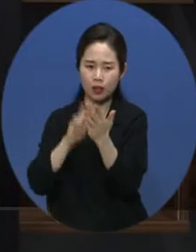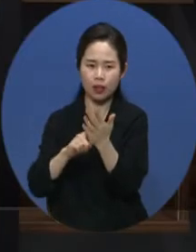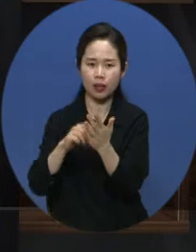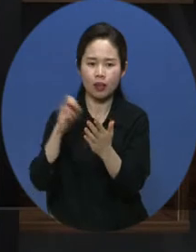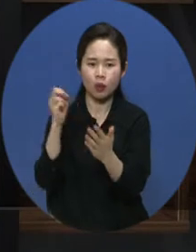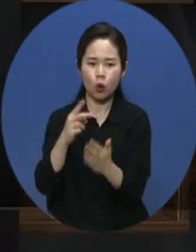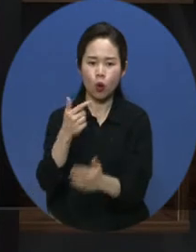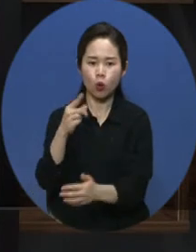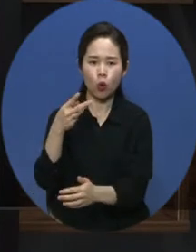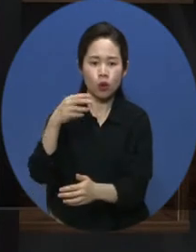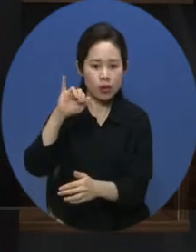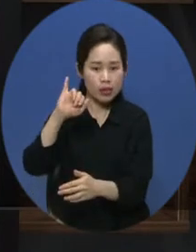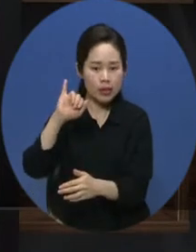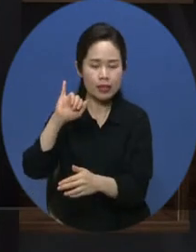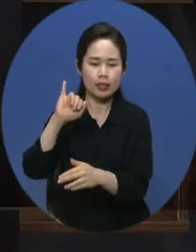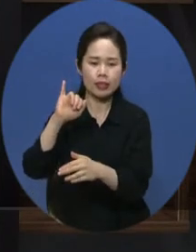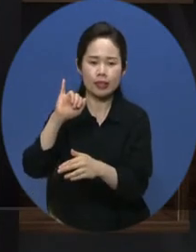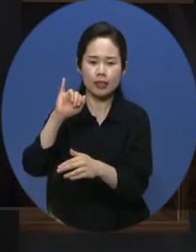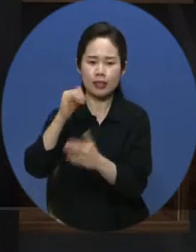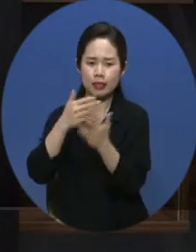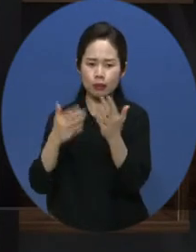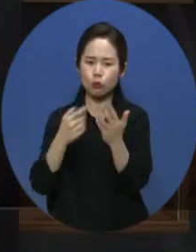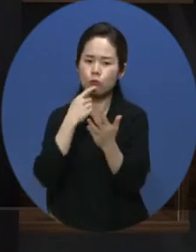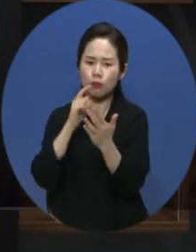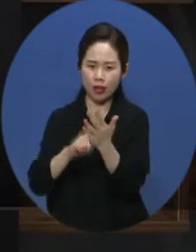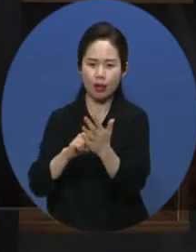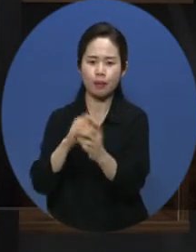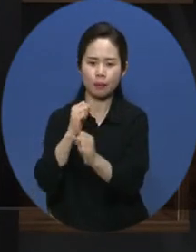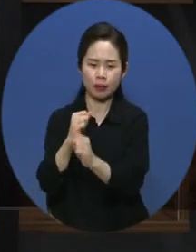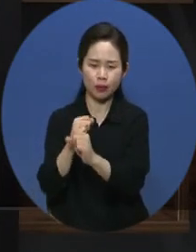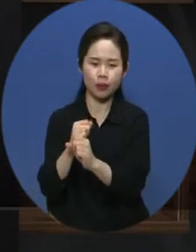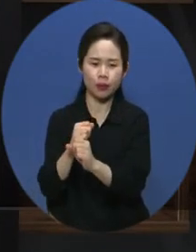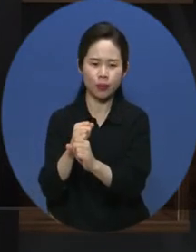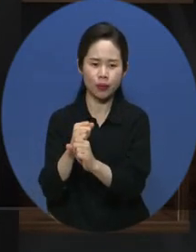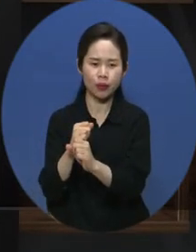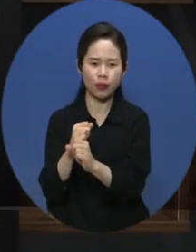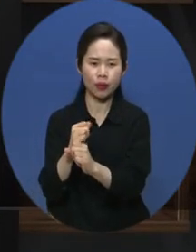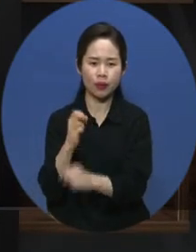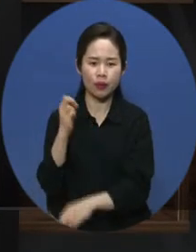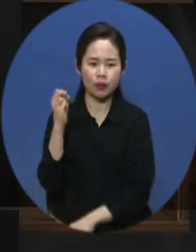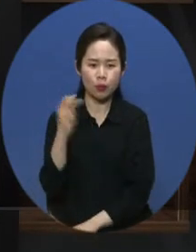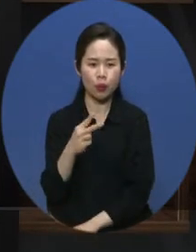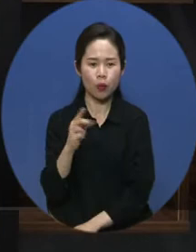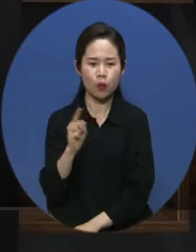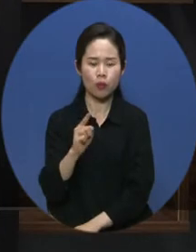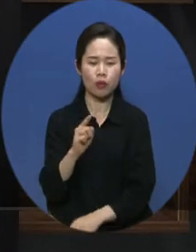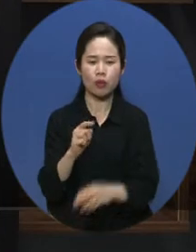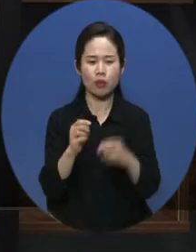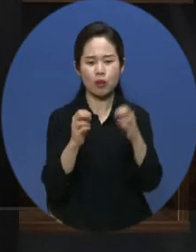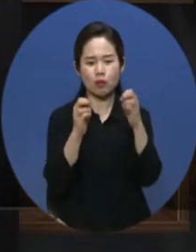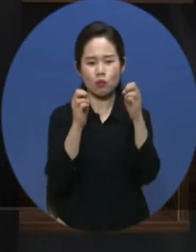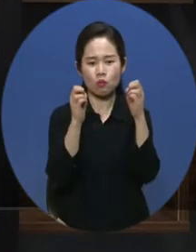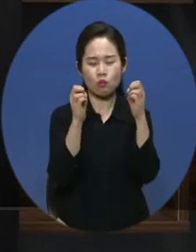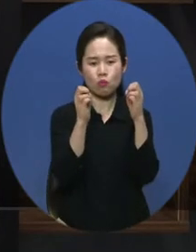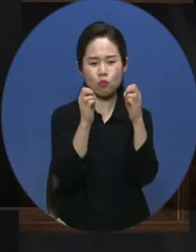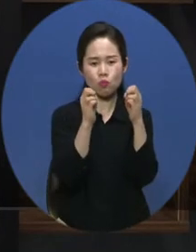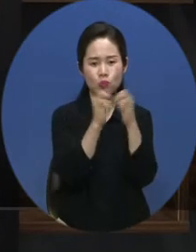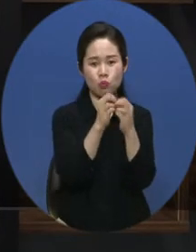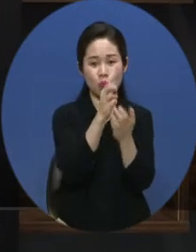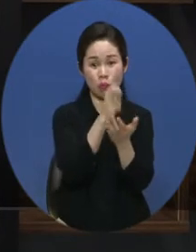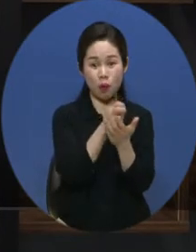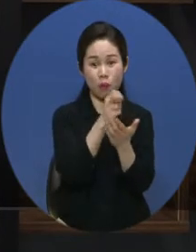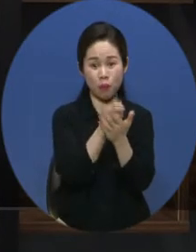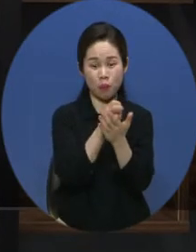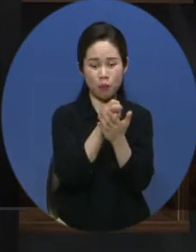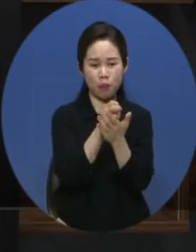수 있도록 재구성하는 부분이 첫 번째 단계이고요. 그 다음에 이제 뭐 문법상에 사실 비장애인분들 같은